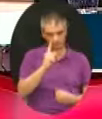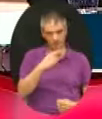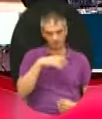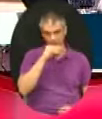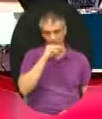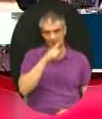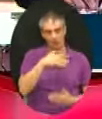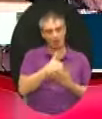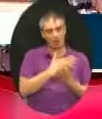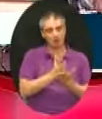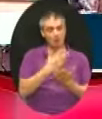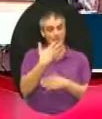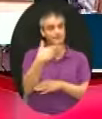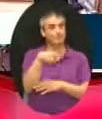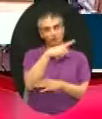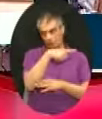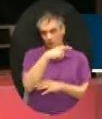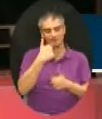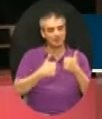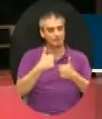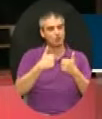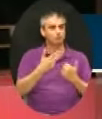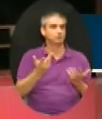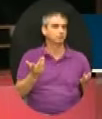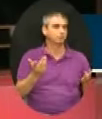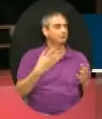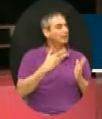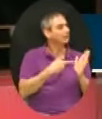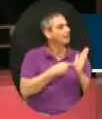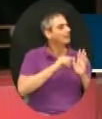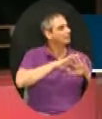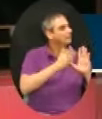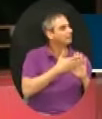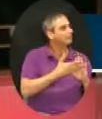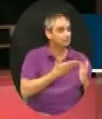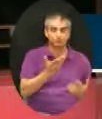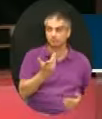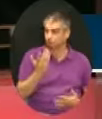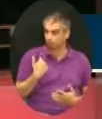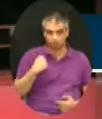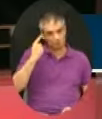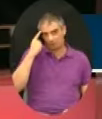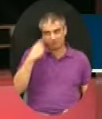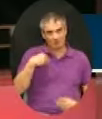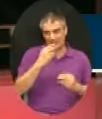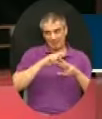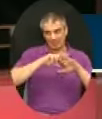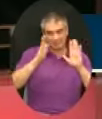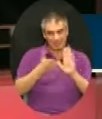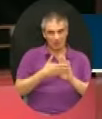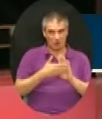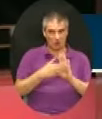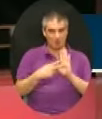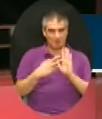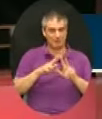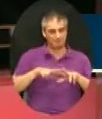נתעסק בחלוקה למדינות ובמרוץ האלקטורי. תן את כל התמונה. אגב, לרגע לא חשבתי לא לתת את כל התמונה.